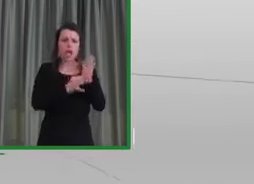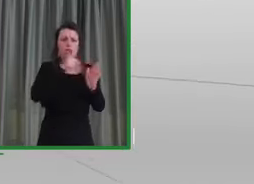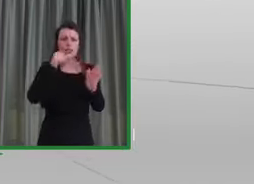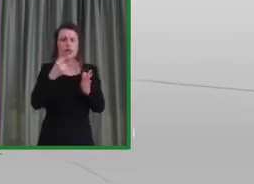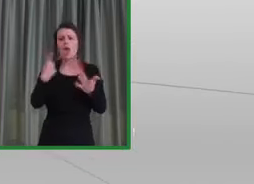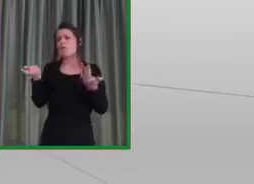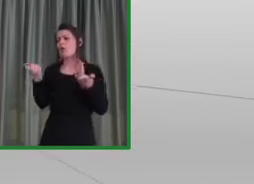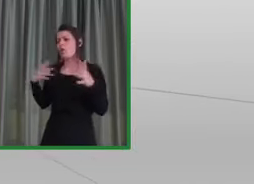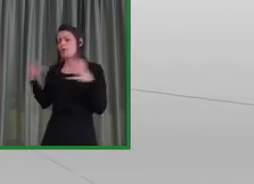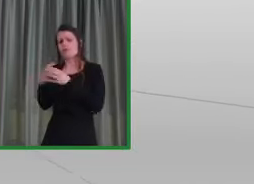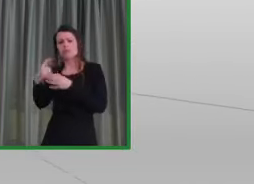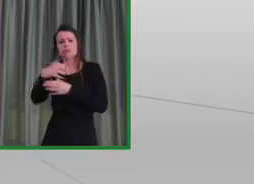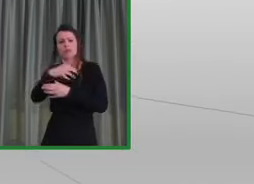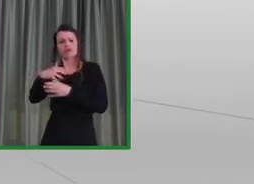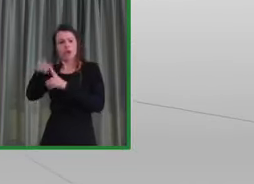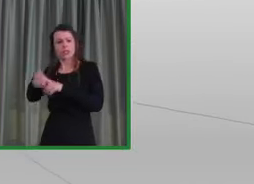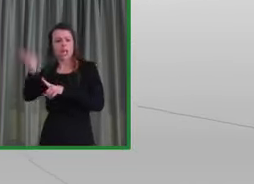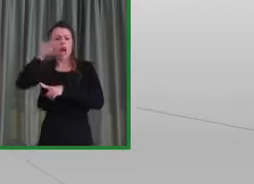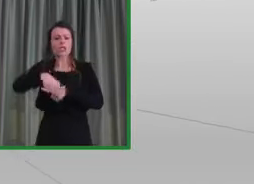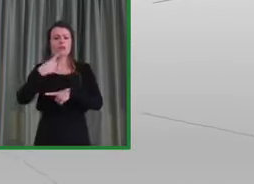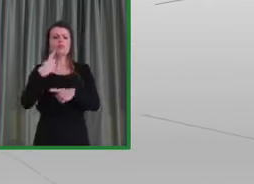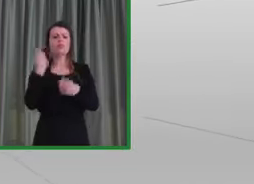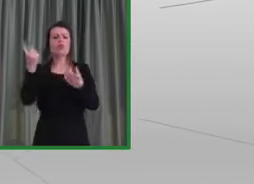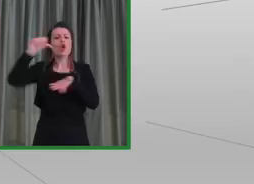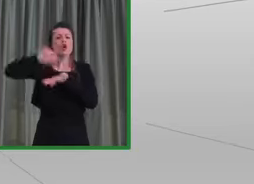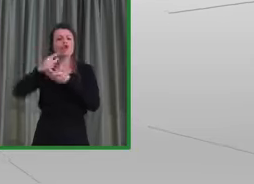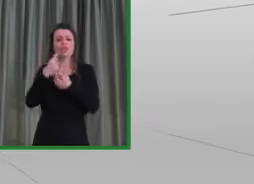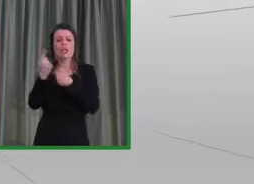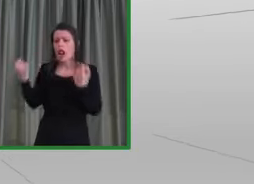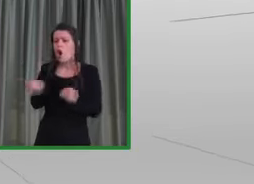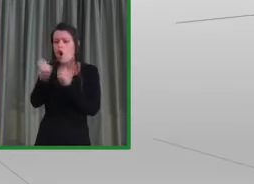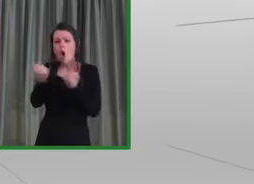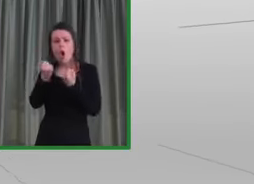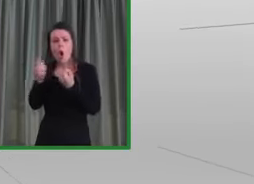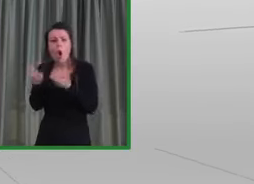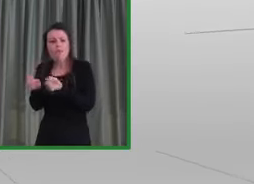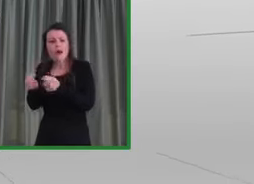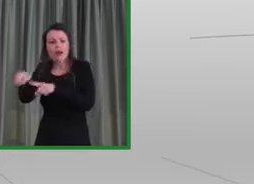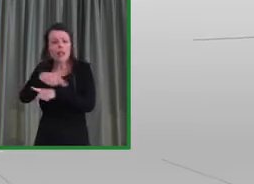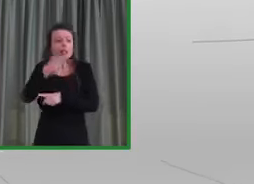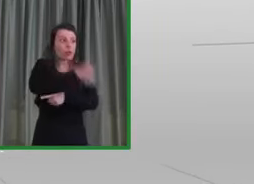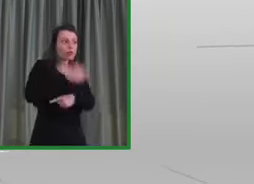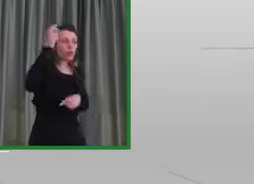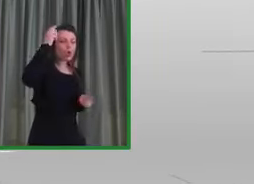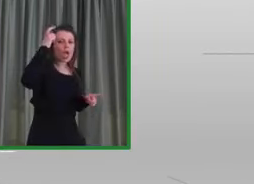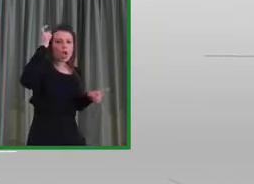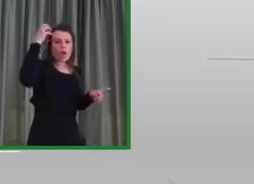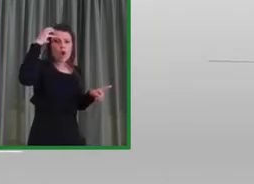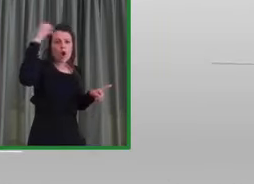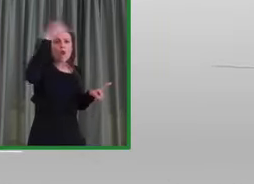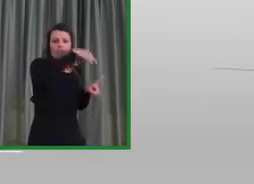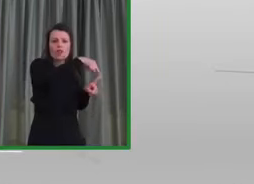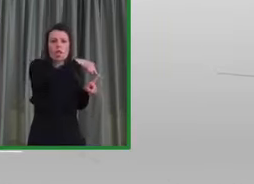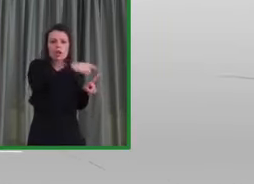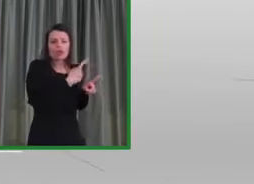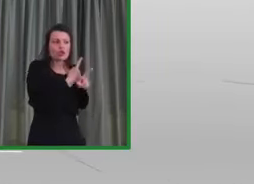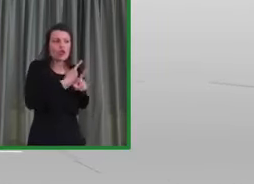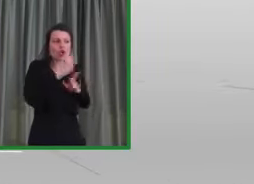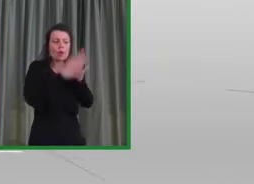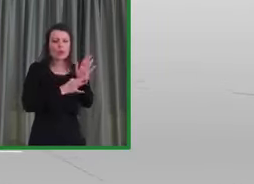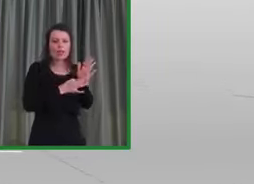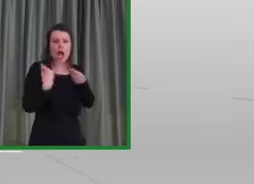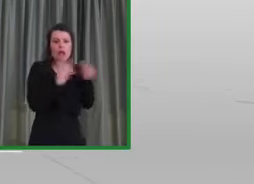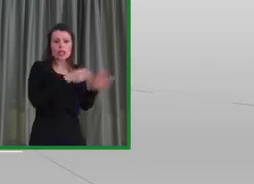che sta sviluppando anch'esso la sua applicazione quindi i nostri dati sono perfettamente compatibili quindi avendo noi